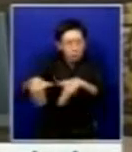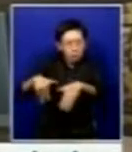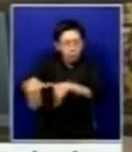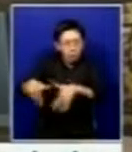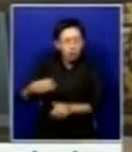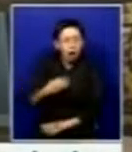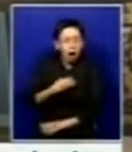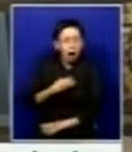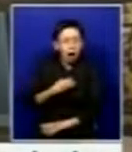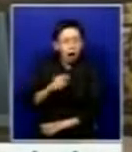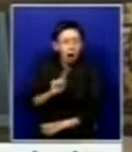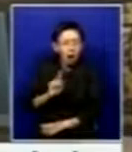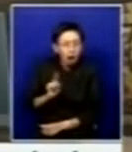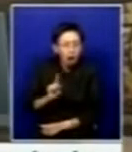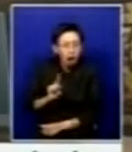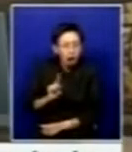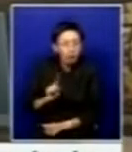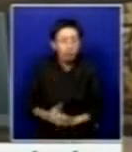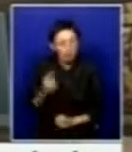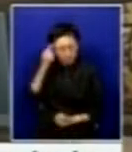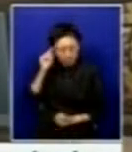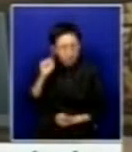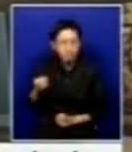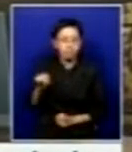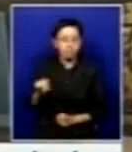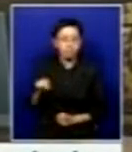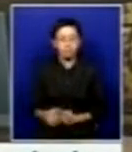ความต้องการของพี่น้องประชาชนครับ